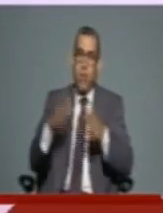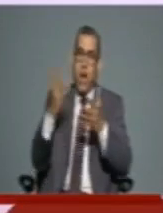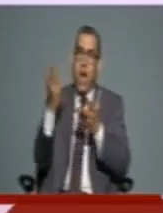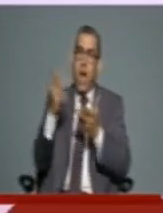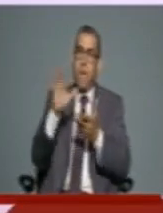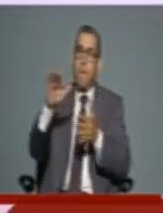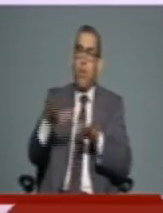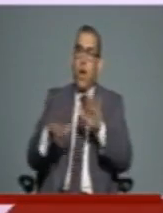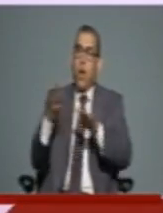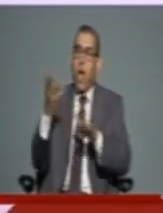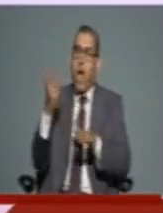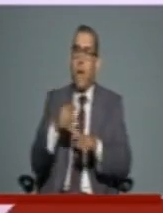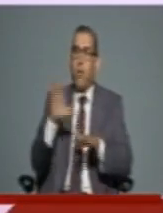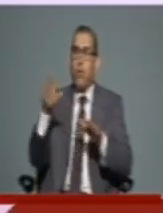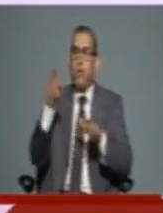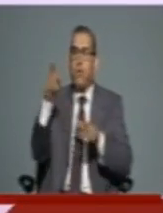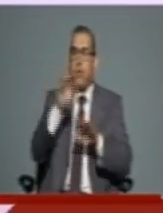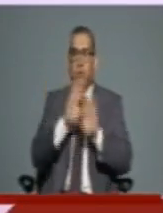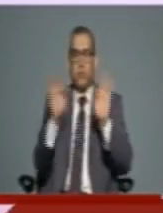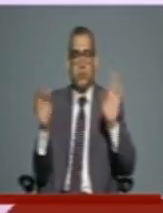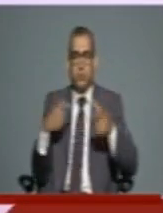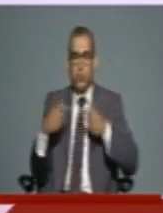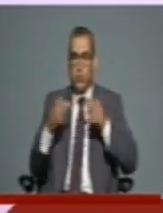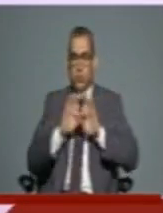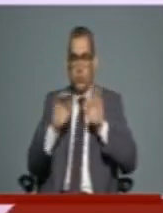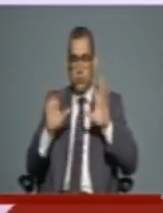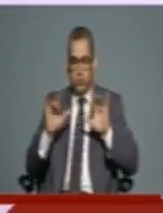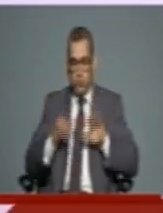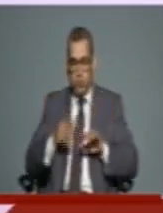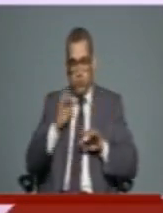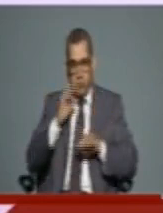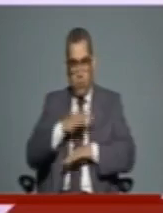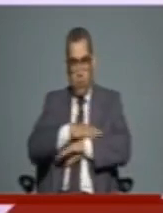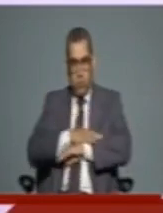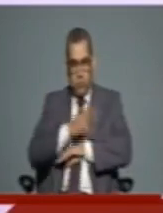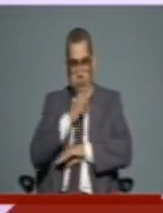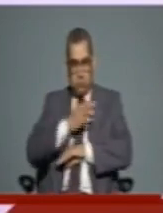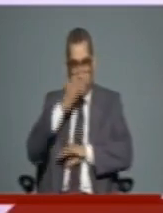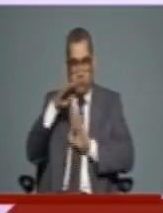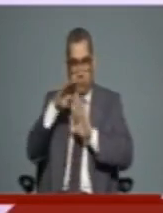شيء مميكن ومحترم